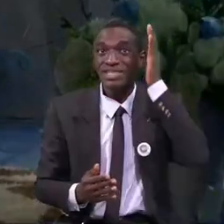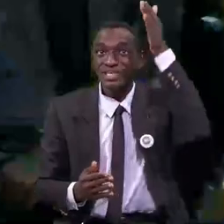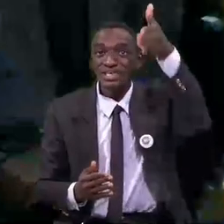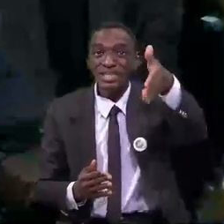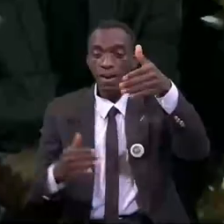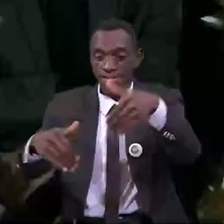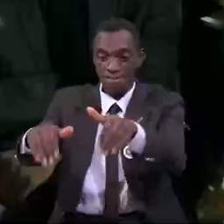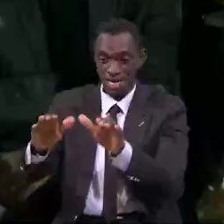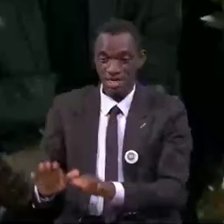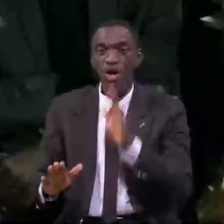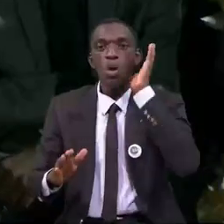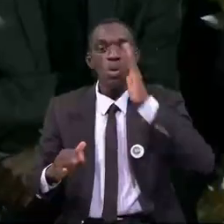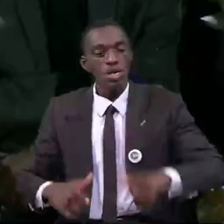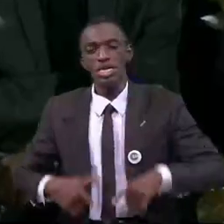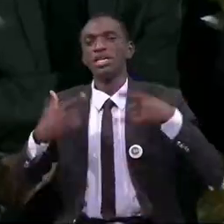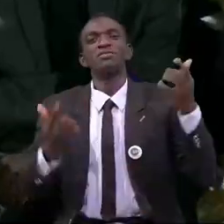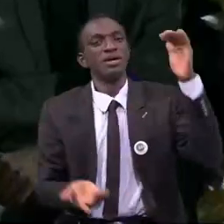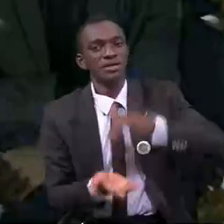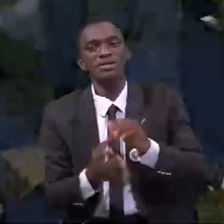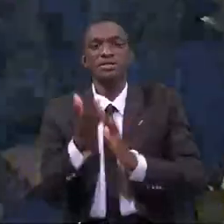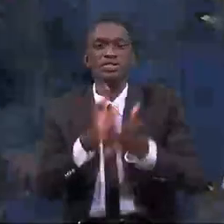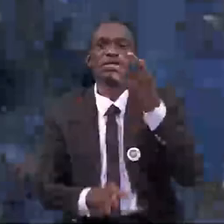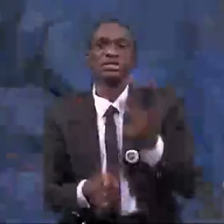votre destin erré